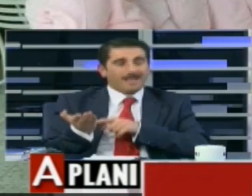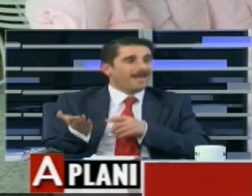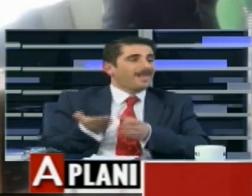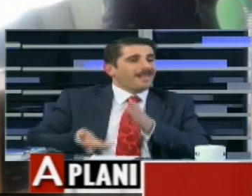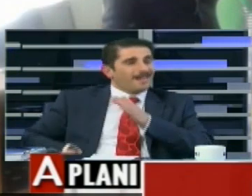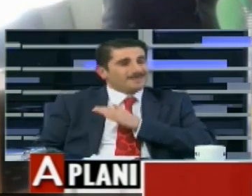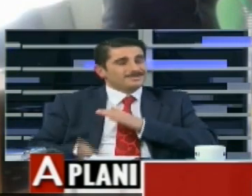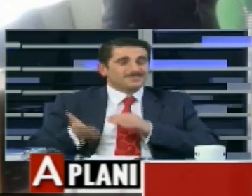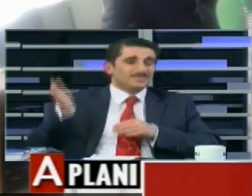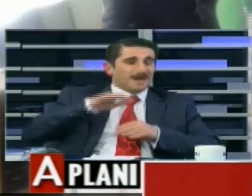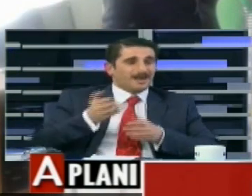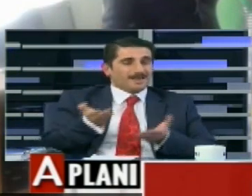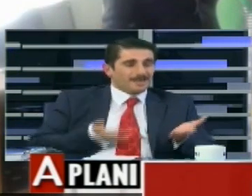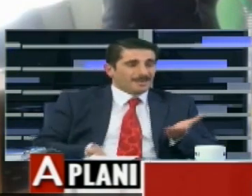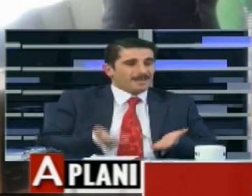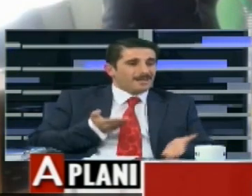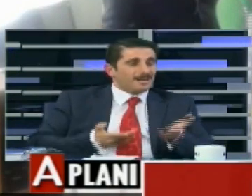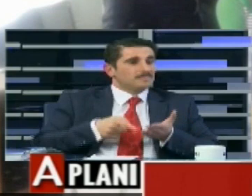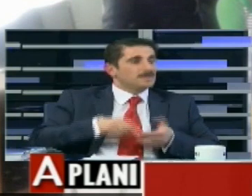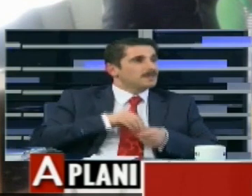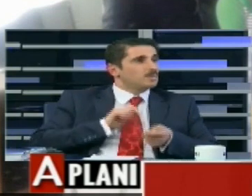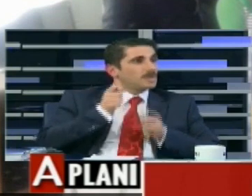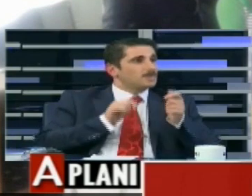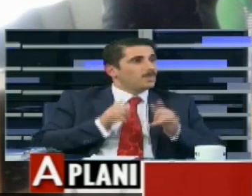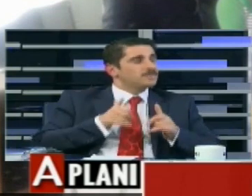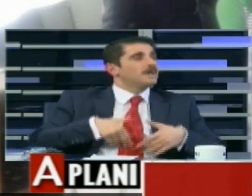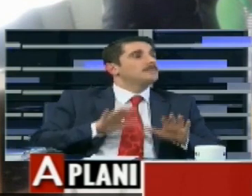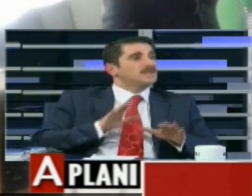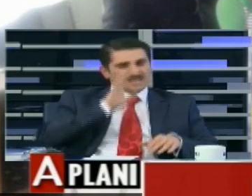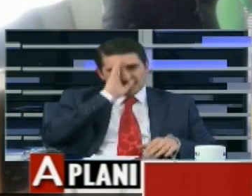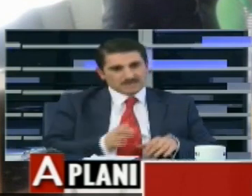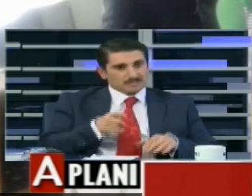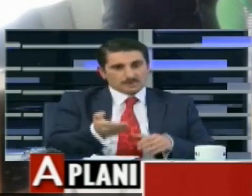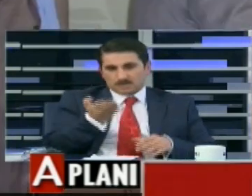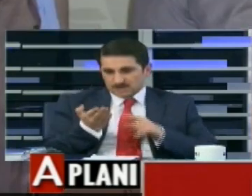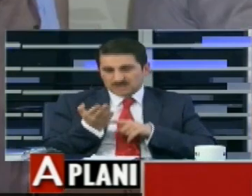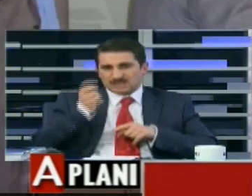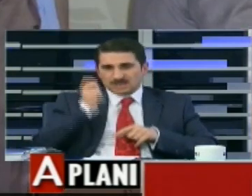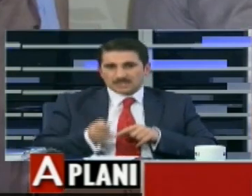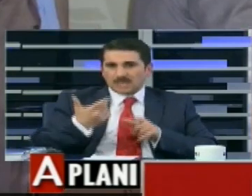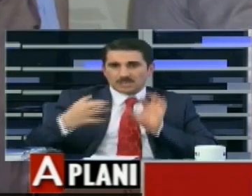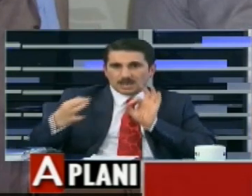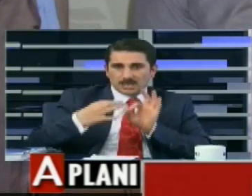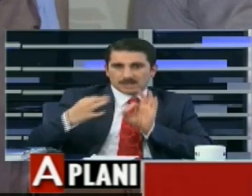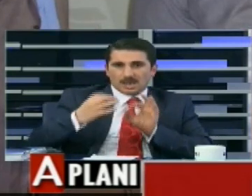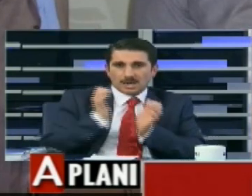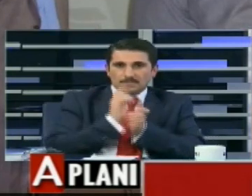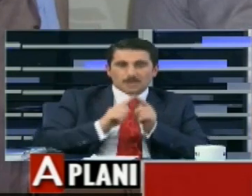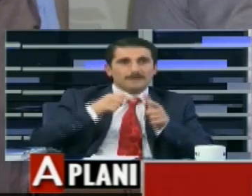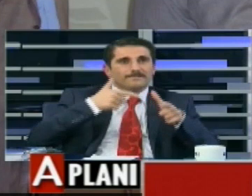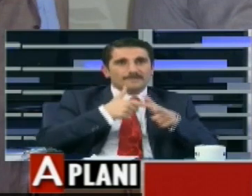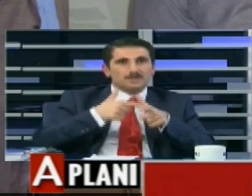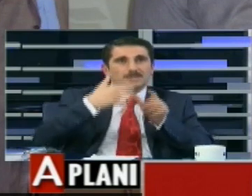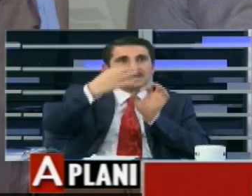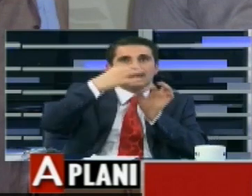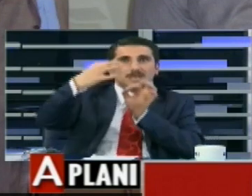ilişkileri, anne baba çocuk ilişkileri, gerçekten bunlar çok büyük. Yani verilen dilekçeler, verilen şikayetler